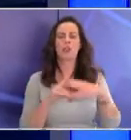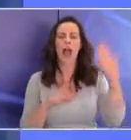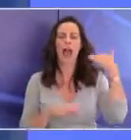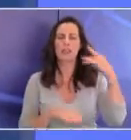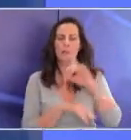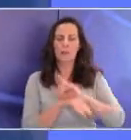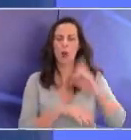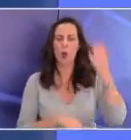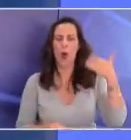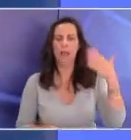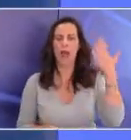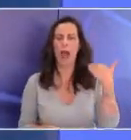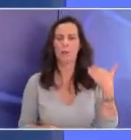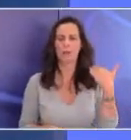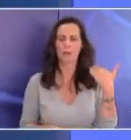בזמנו,